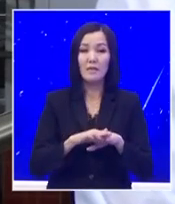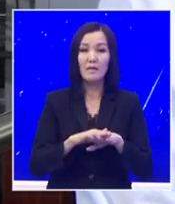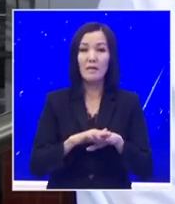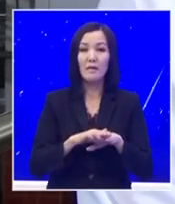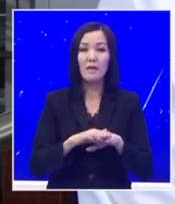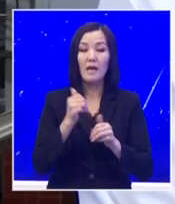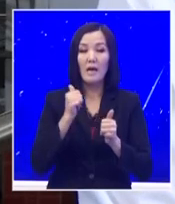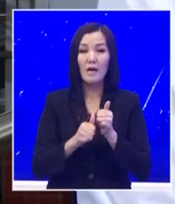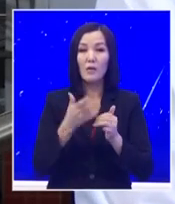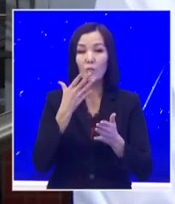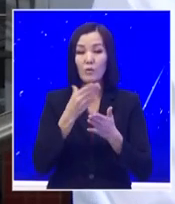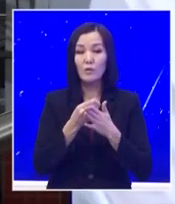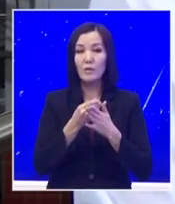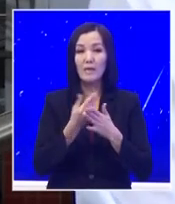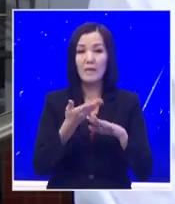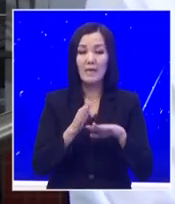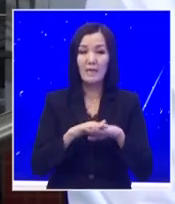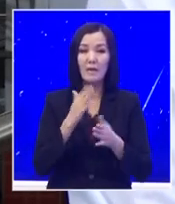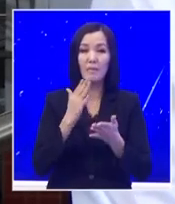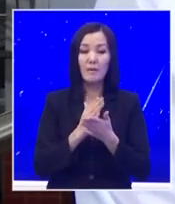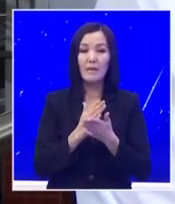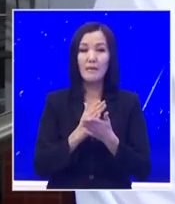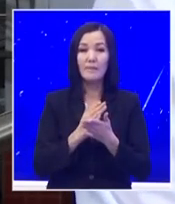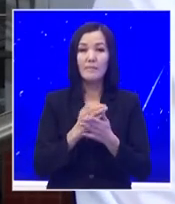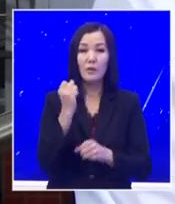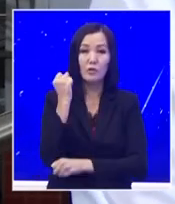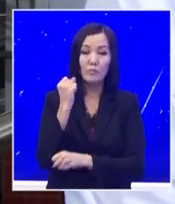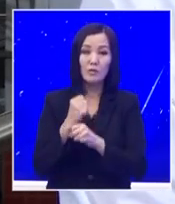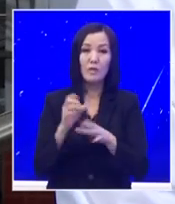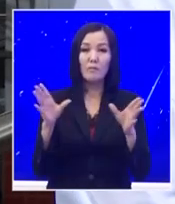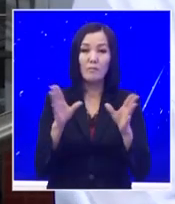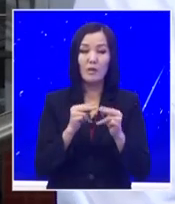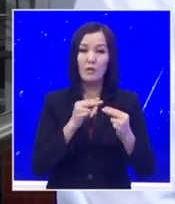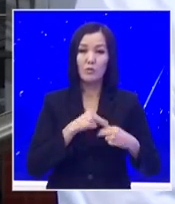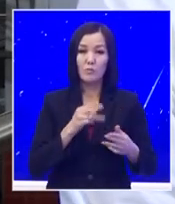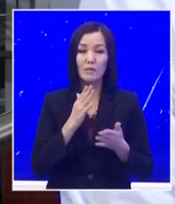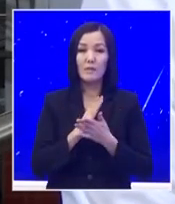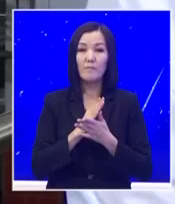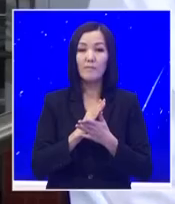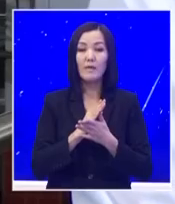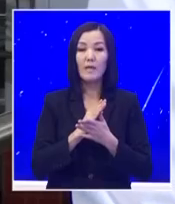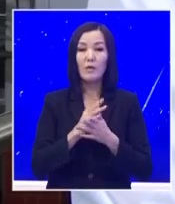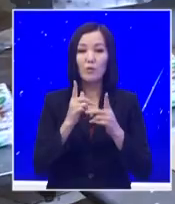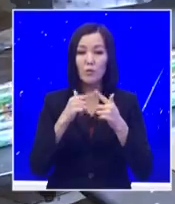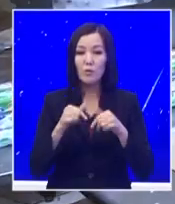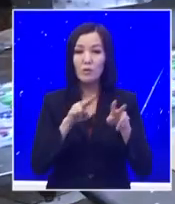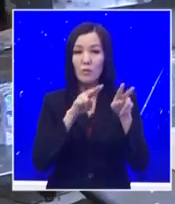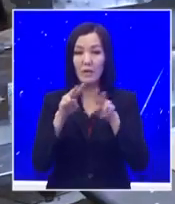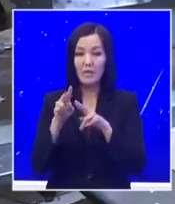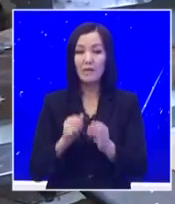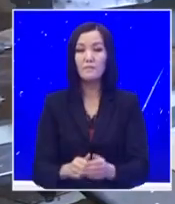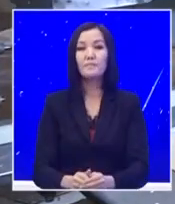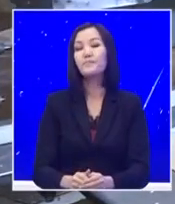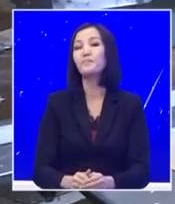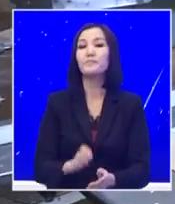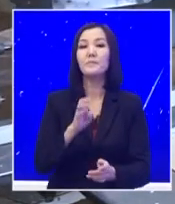Әр жұмыстың өзінің қиындығы бар. Бұл жерде көбінесе жұмысшылармен жұмыс, жұмысшылардың жұмысын ұйымдастыру. Әмина